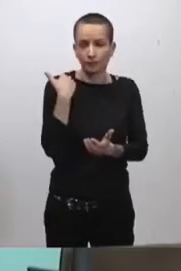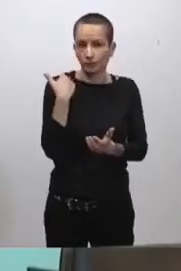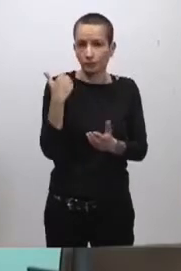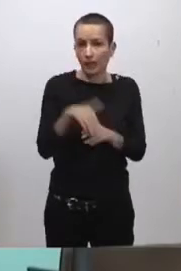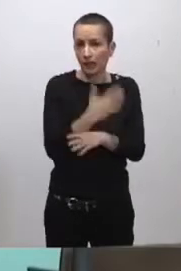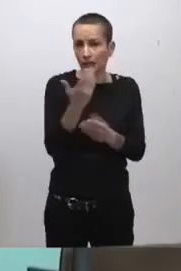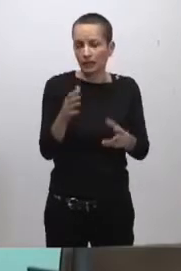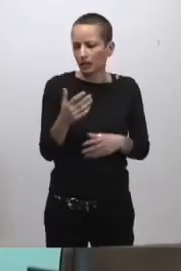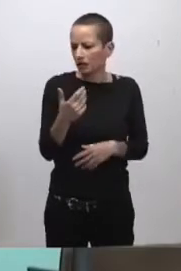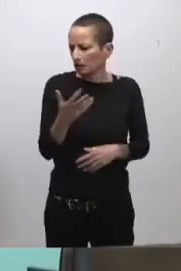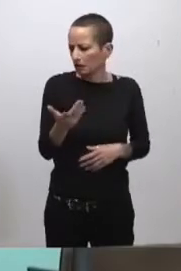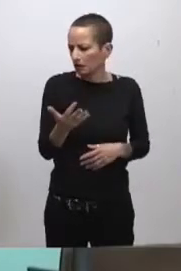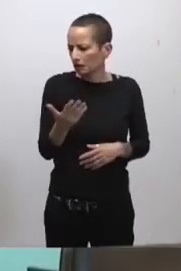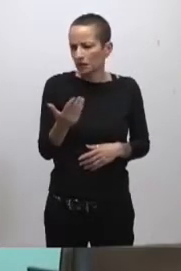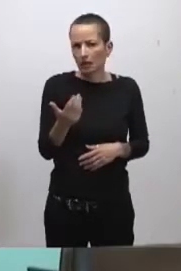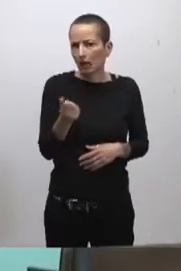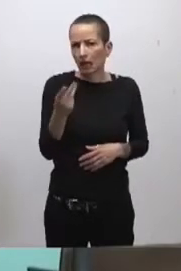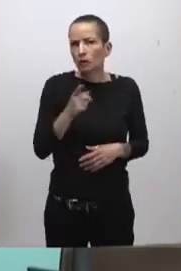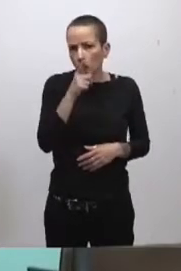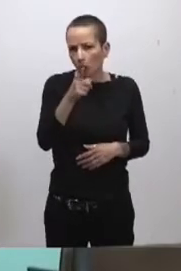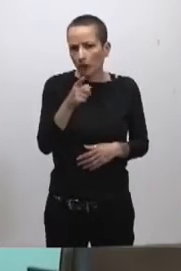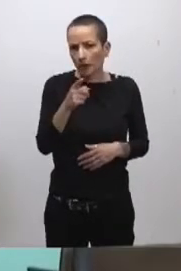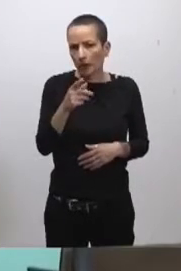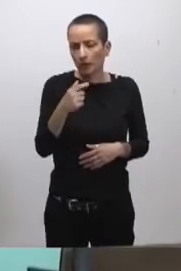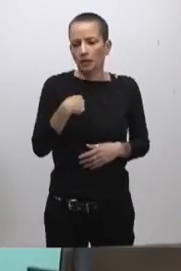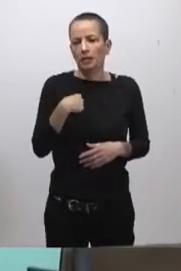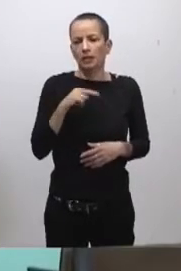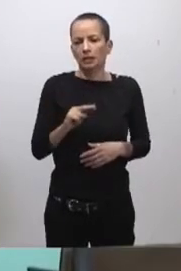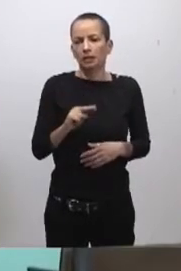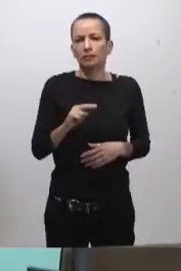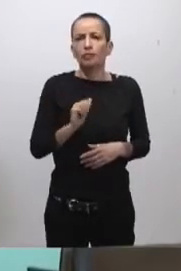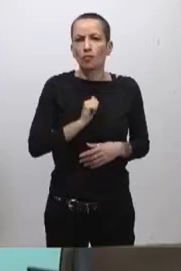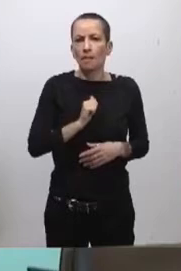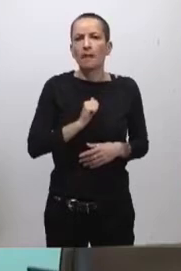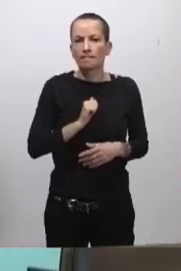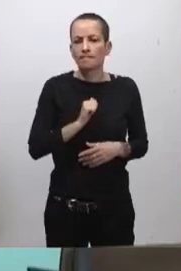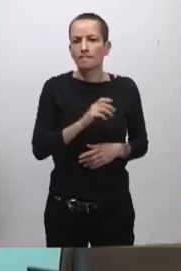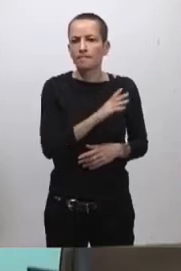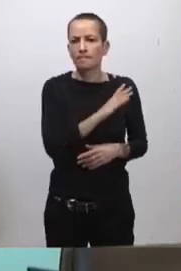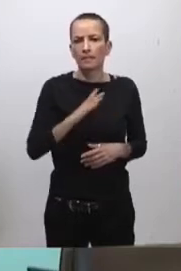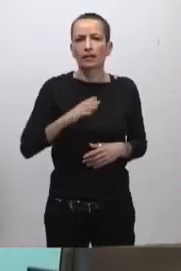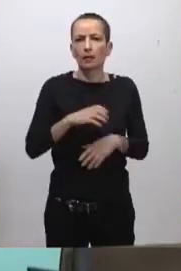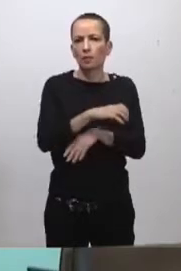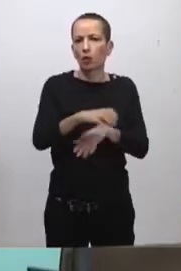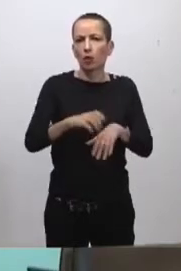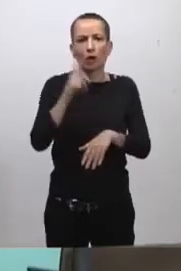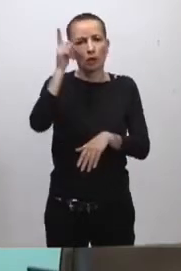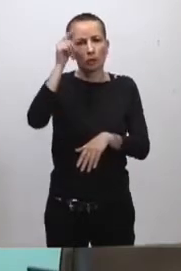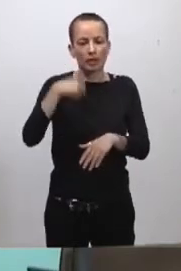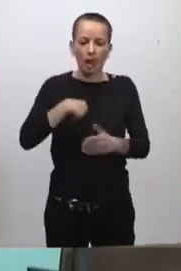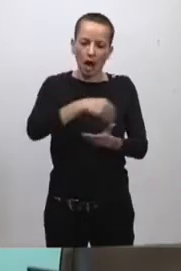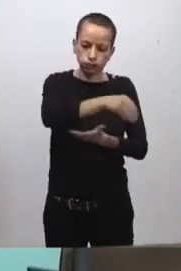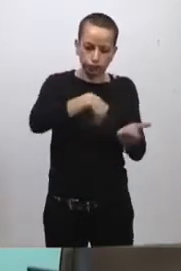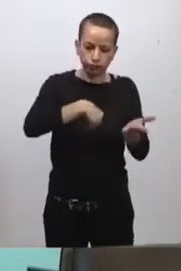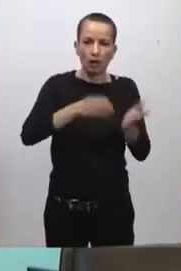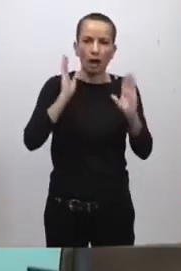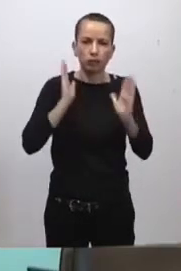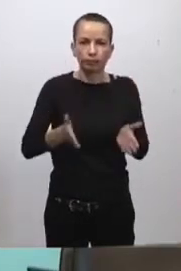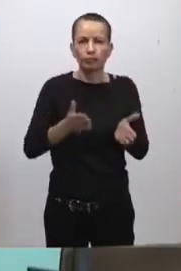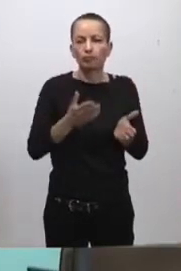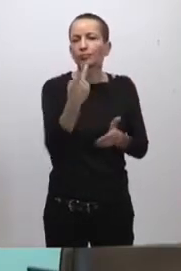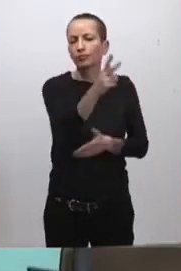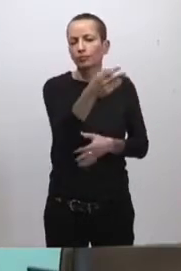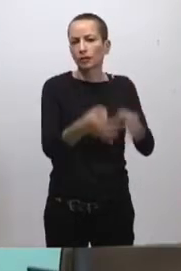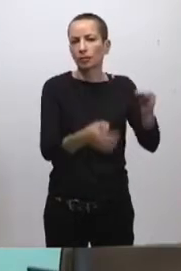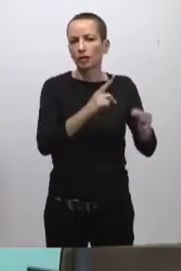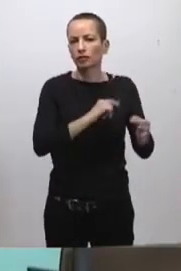il y a de cela quelques jours, j'ai pris l'initiative d'écrire à Madame la procureure de la République du tribunal judiciaire de